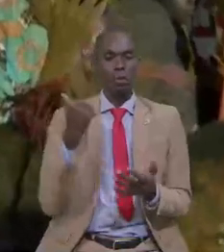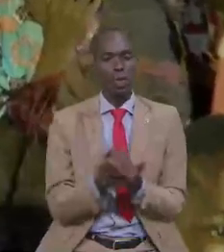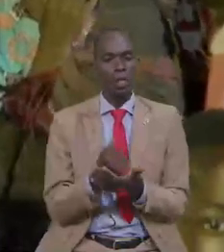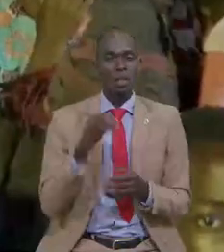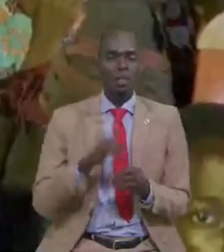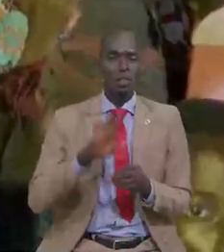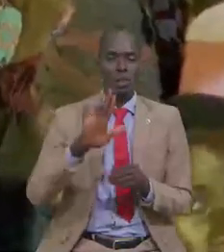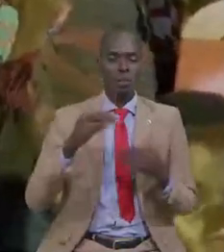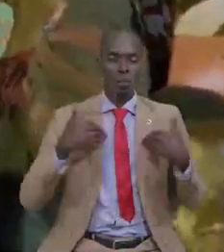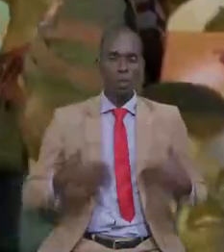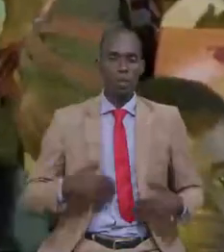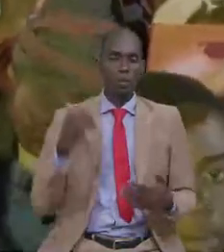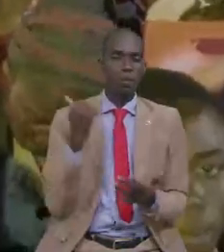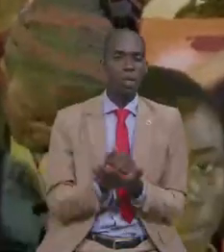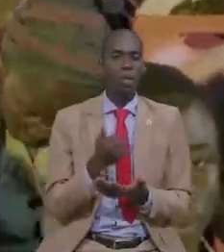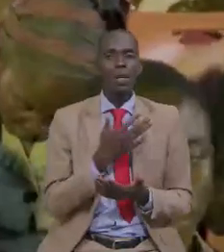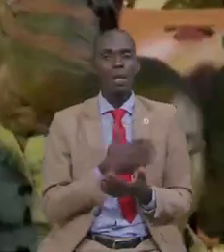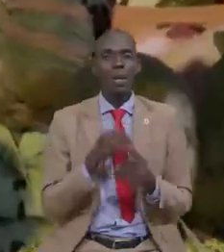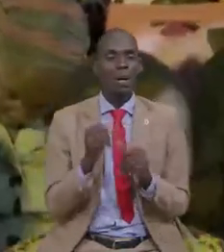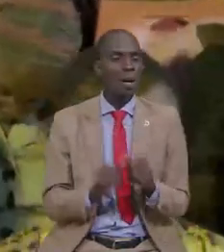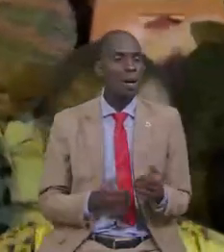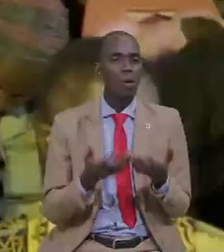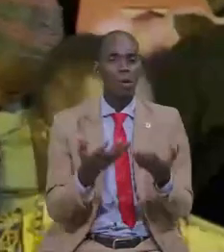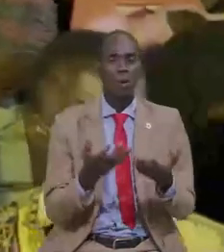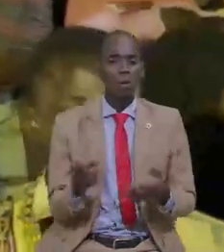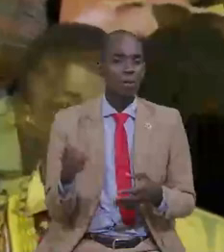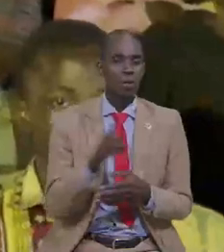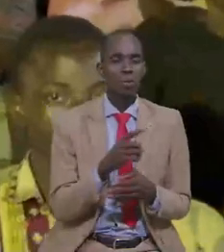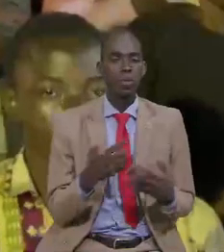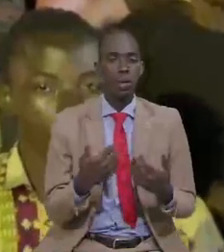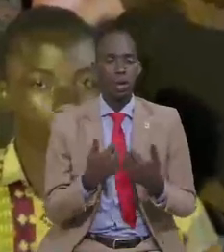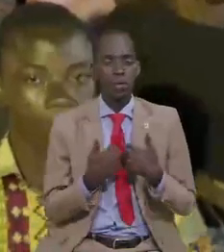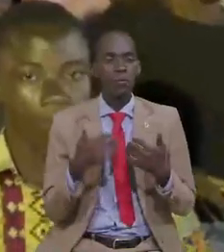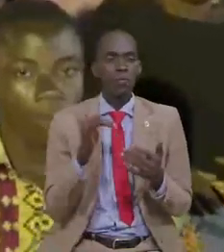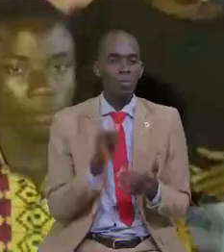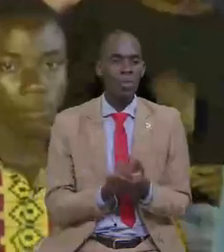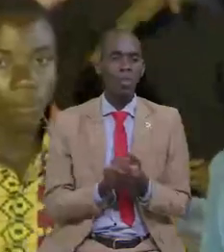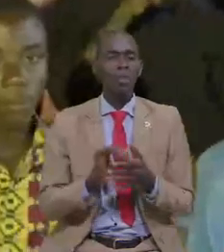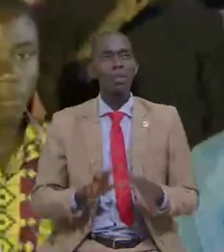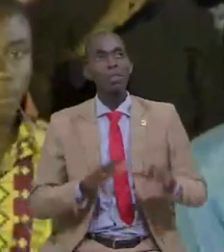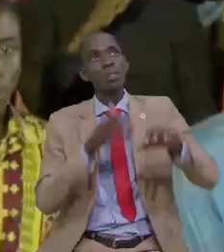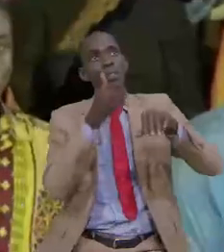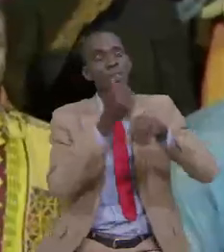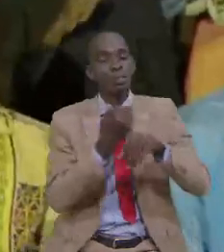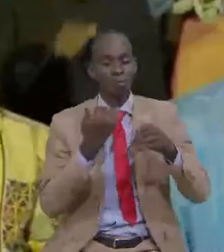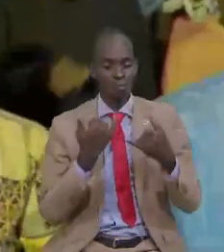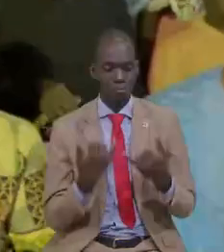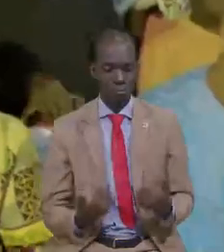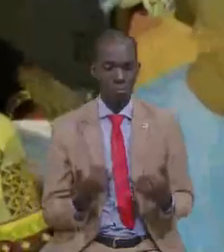âme, dans votre corps et tout désir que vous avez que